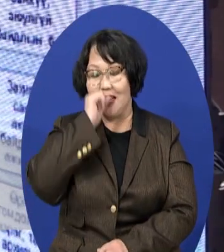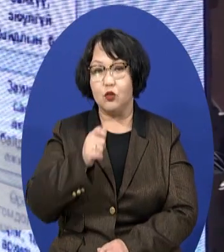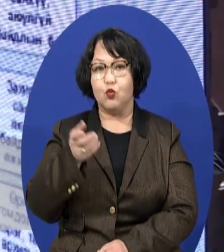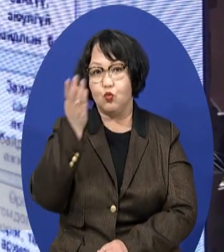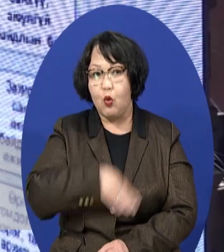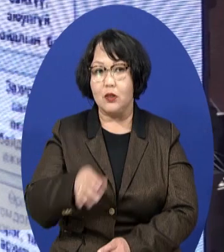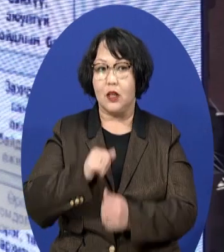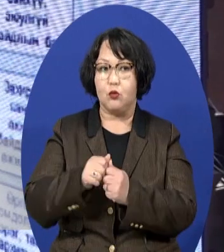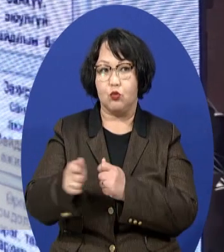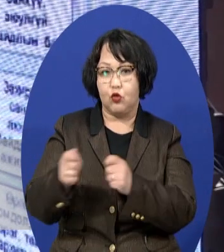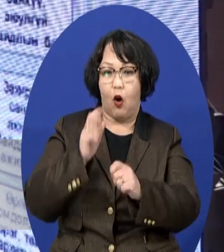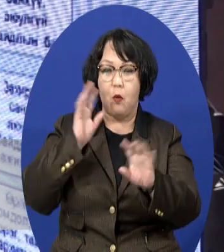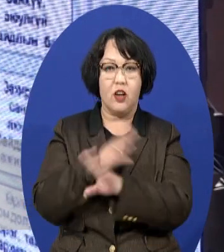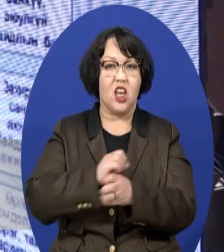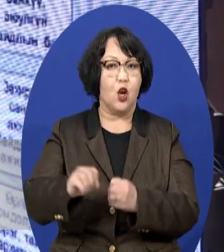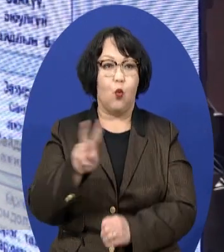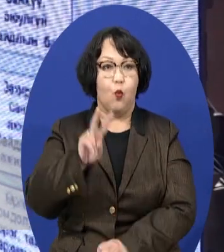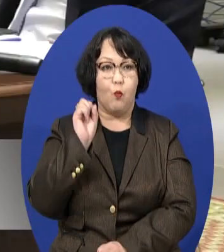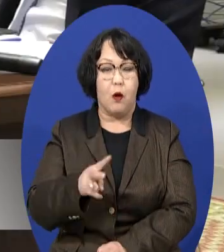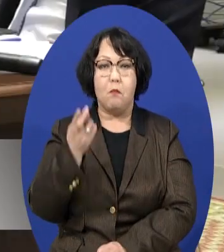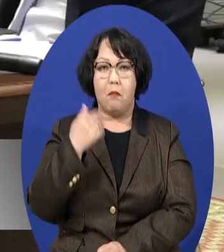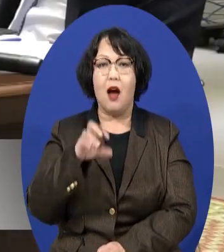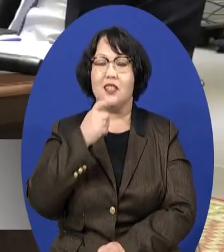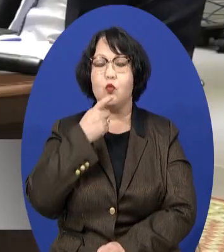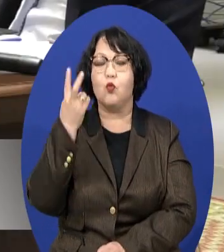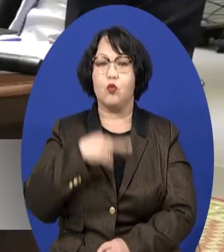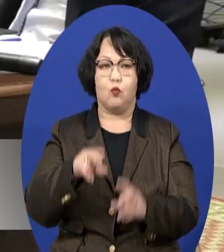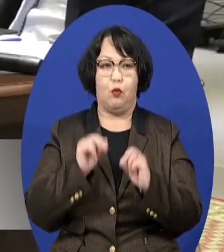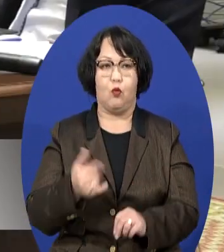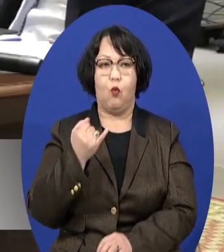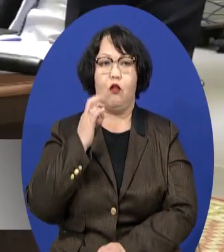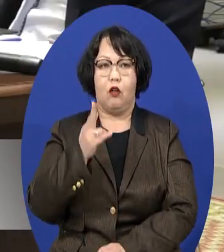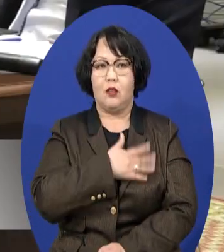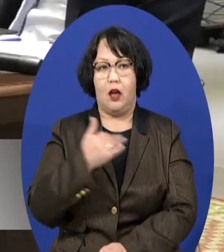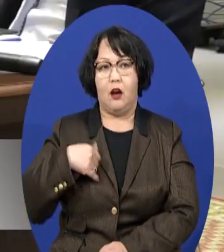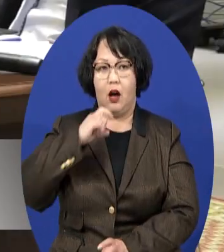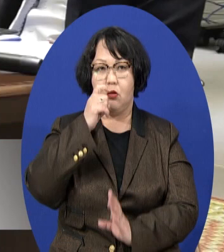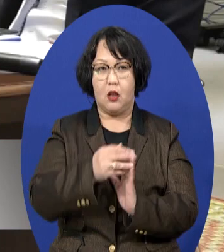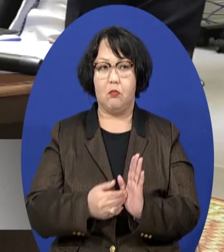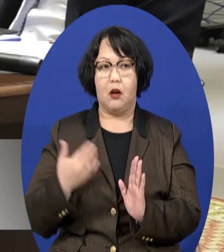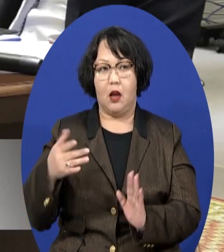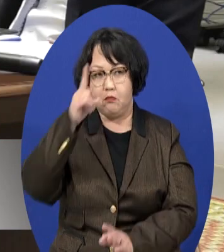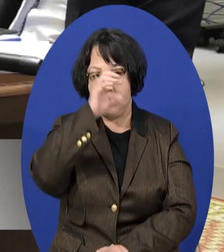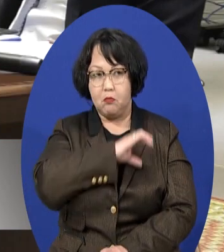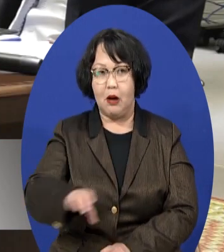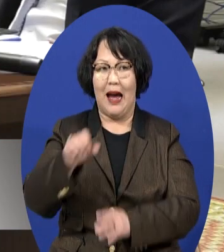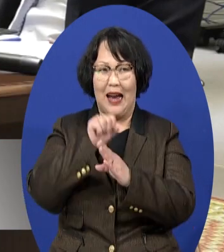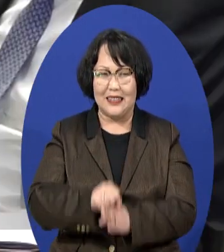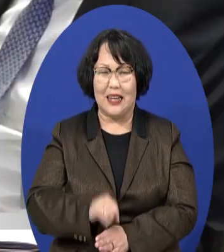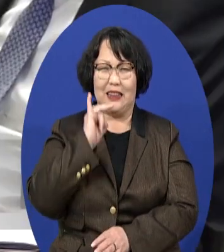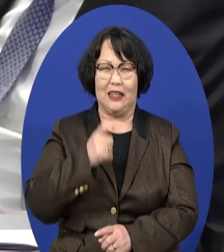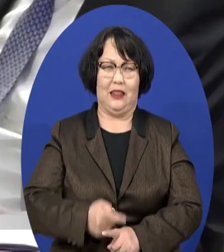бол нөхцөл байдал улам хүндрэх эрсдэлтэй болсон тухай улсын онцгой комиссын дарга танилцуулсан юм. Эмнэлэг ачаалал дийлэхгүй нөхцөл байдалд